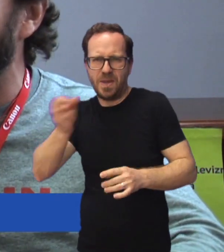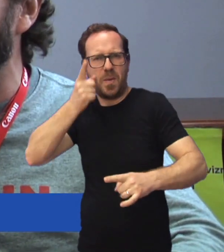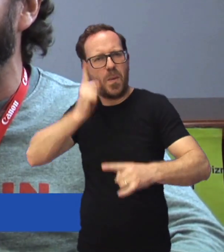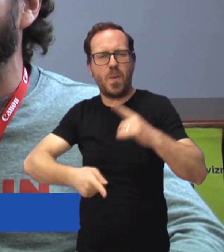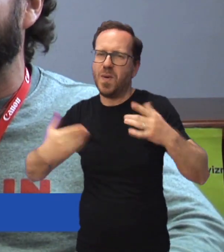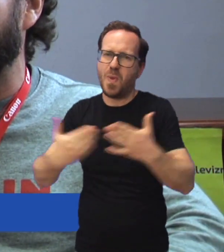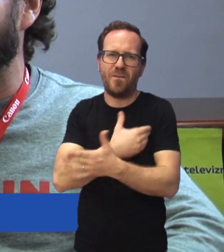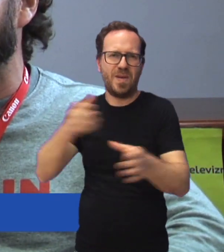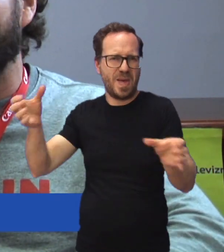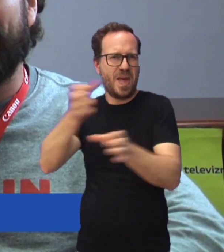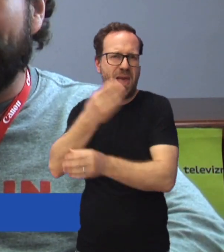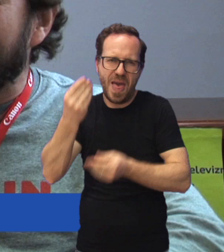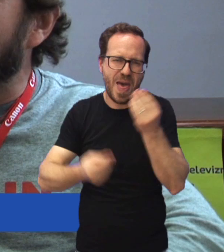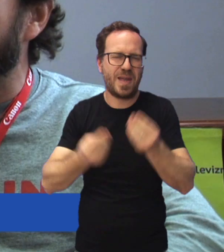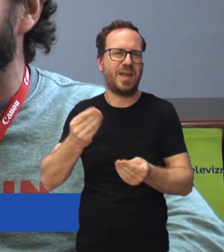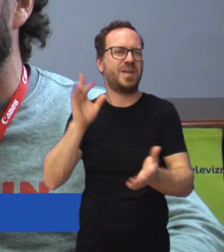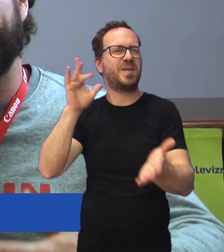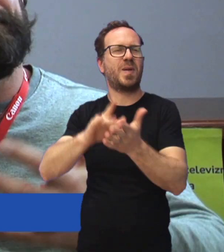odpočinout. A tak